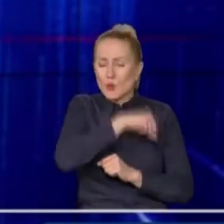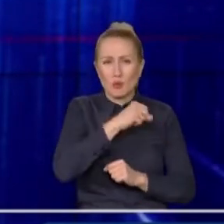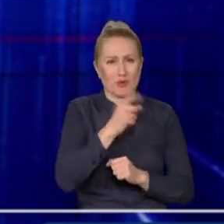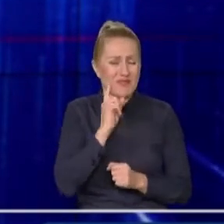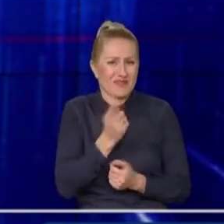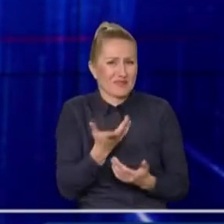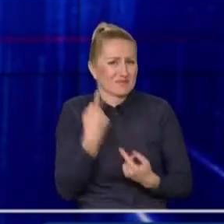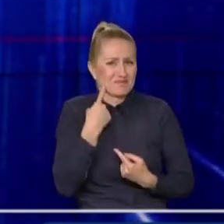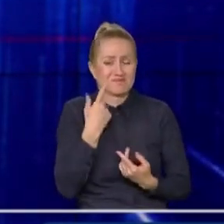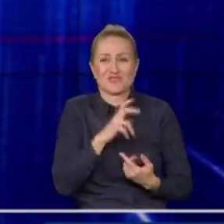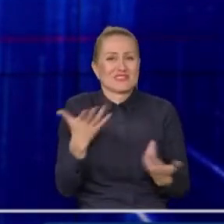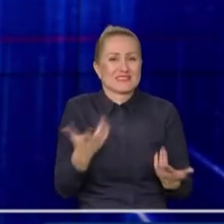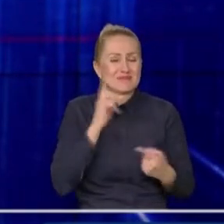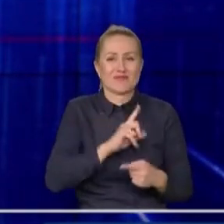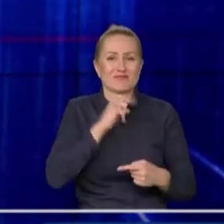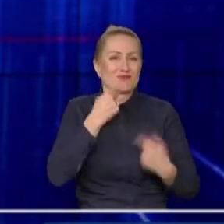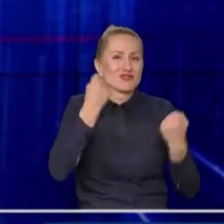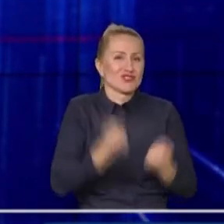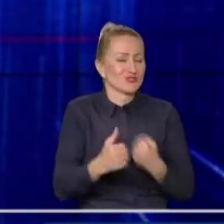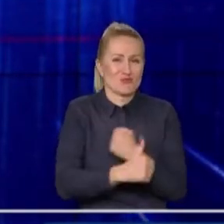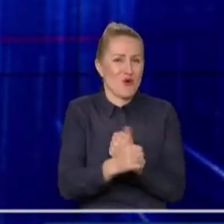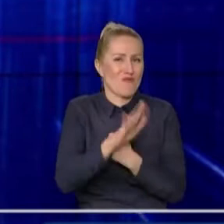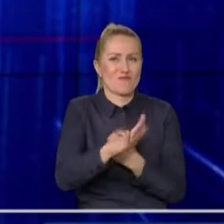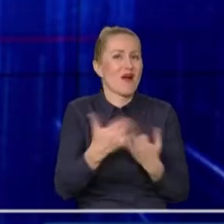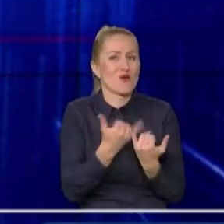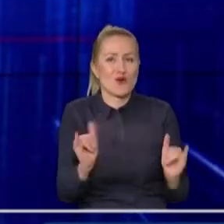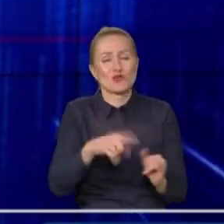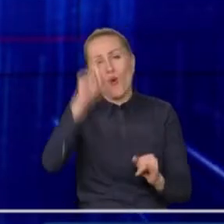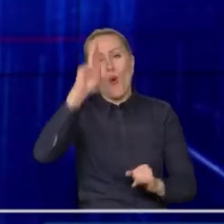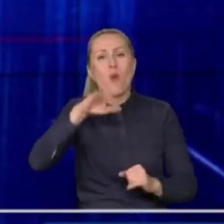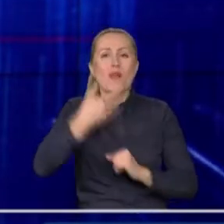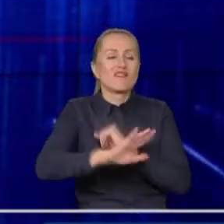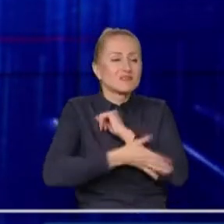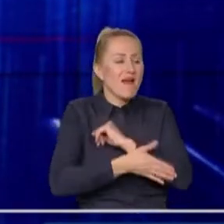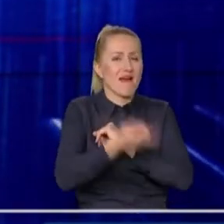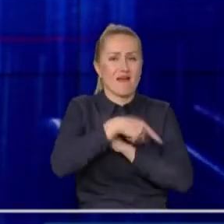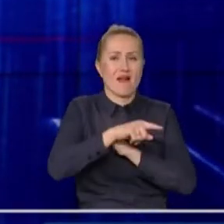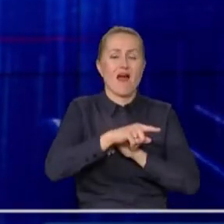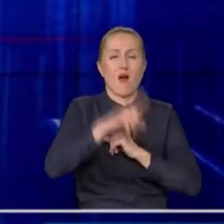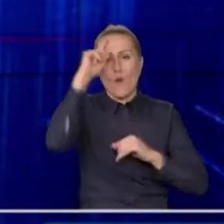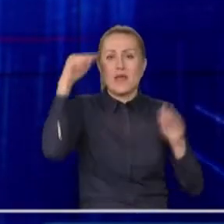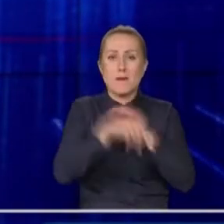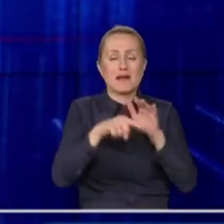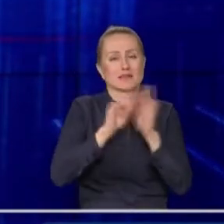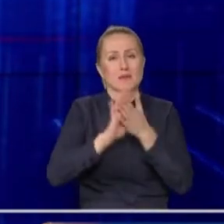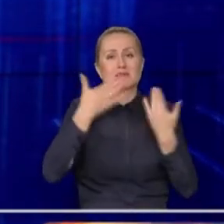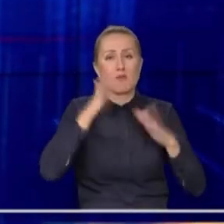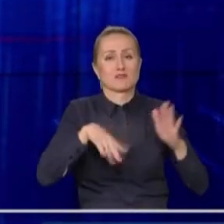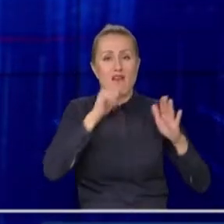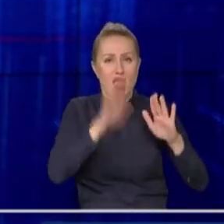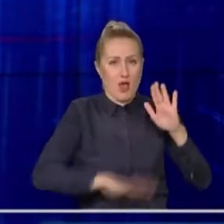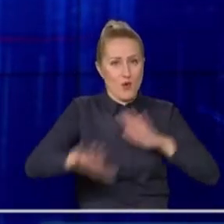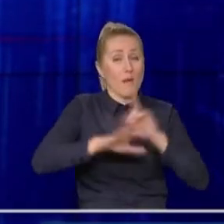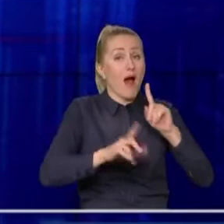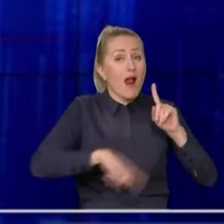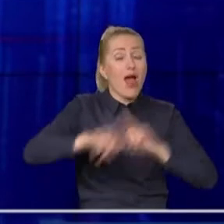cynizm, czy też cynizm? No, różne mogą być motywacje ludzi, którzy wspierają nielegalną migrację na terenie Europy. Ale nikt już w Europie